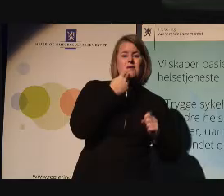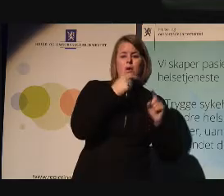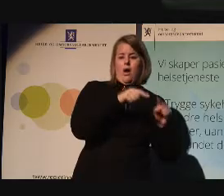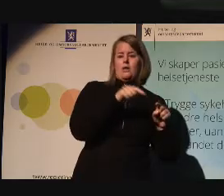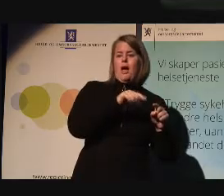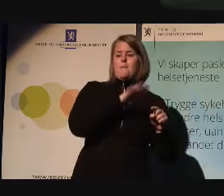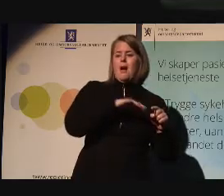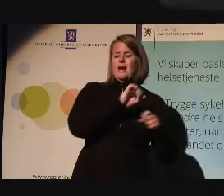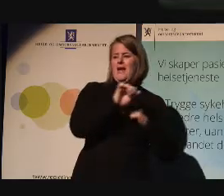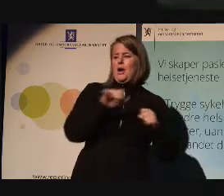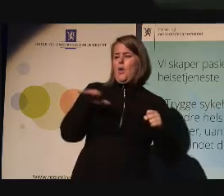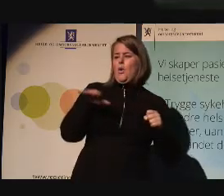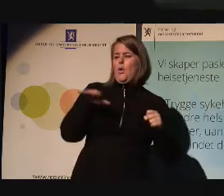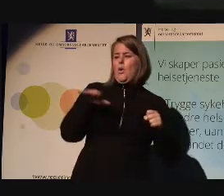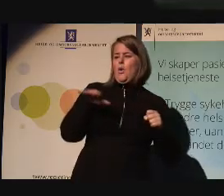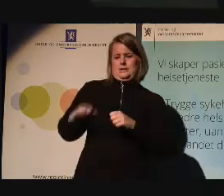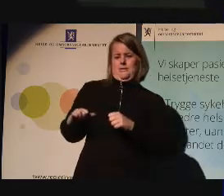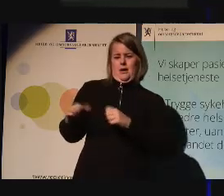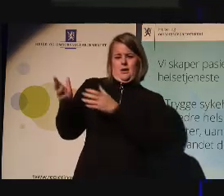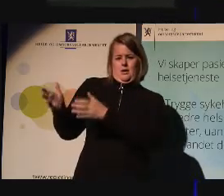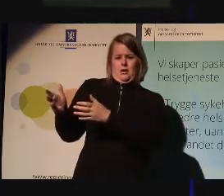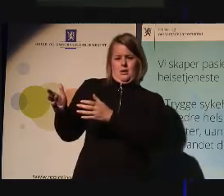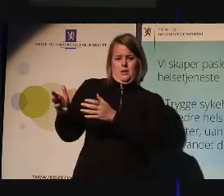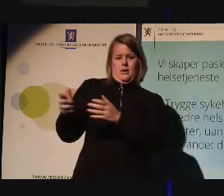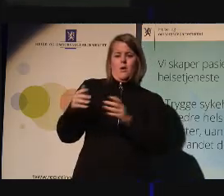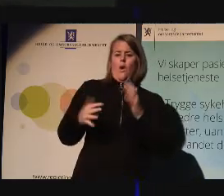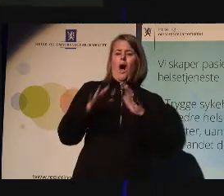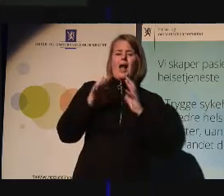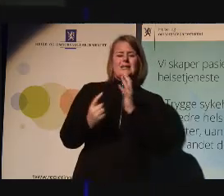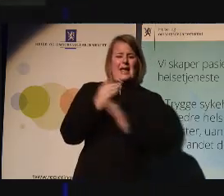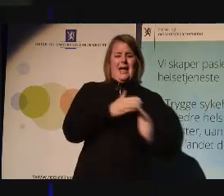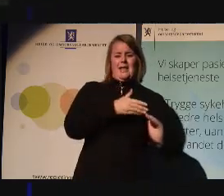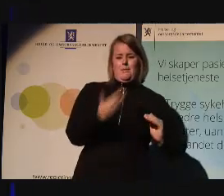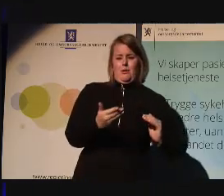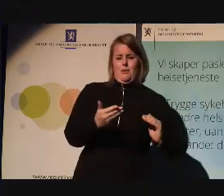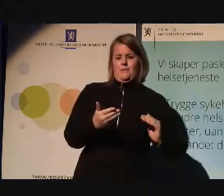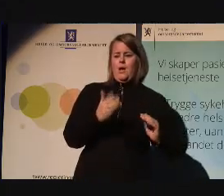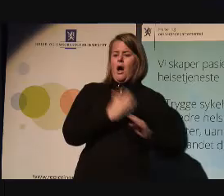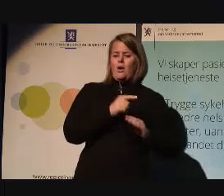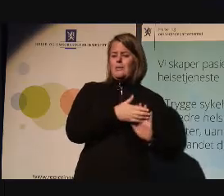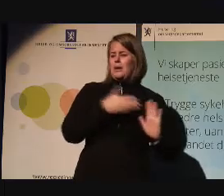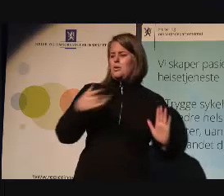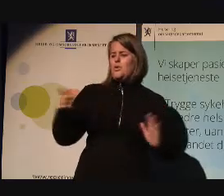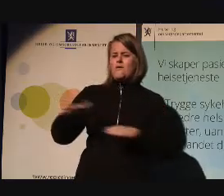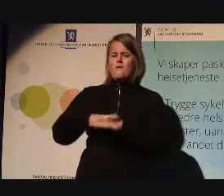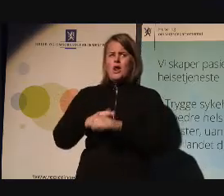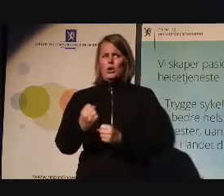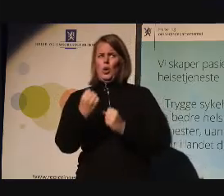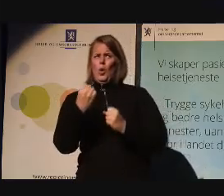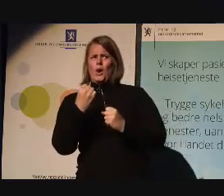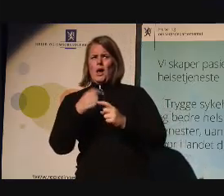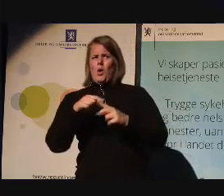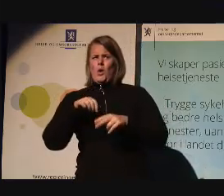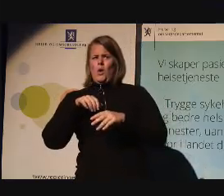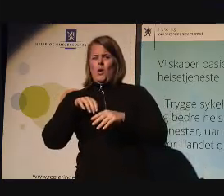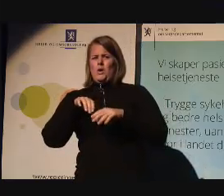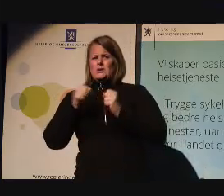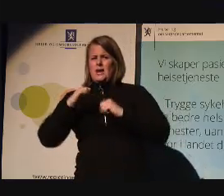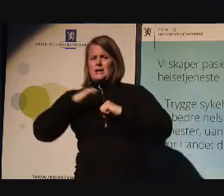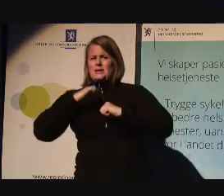Hun hadde i denne perioden så hadde hun oppført seg truende. Hun hadde skadet seg selv, og hun hadde svelgt